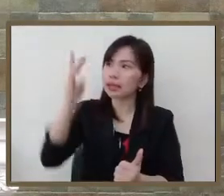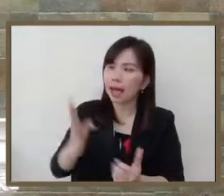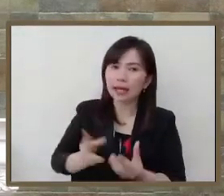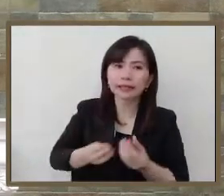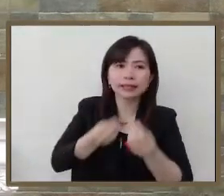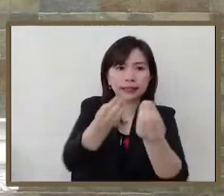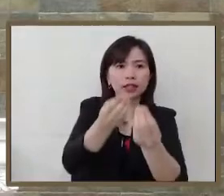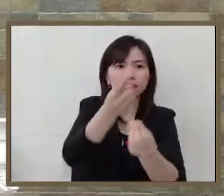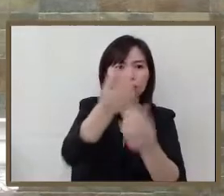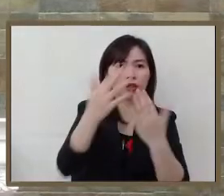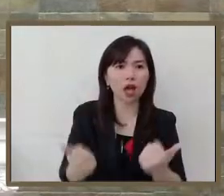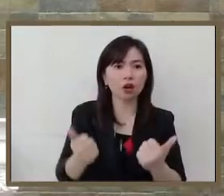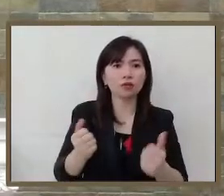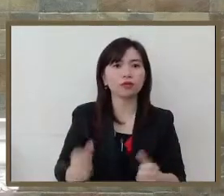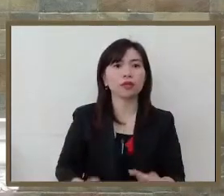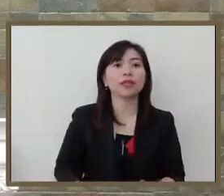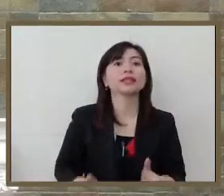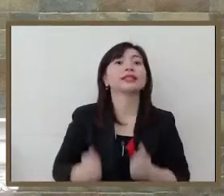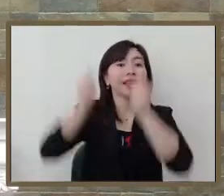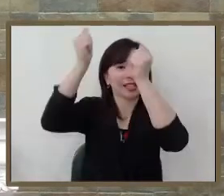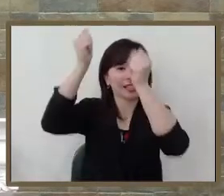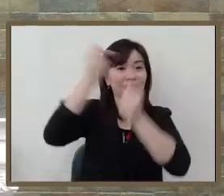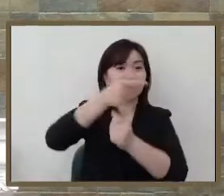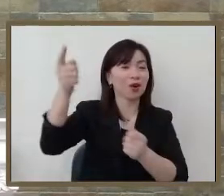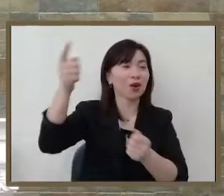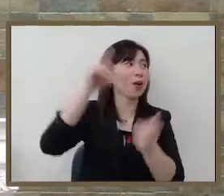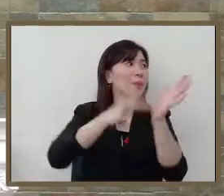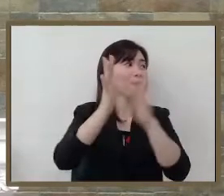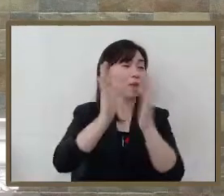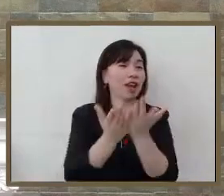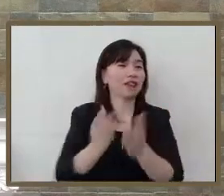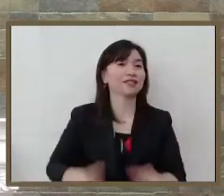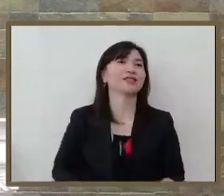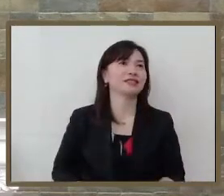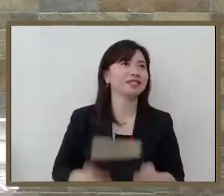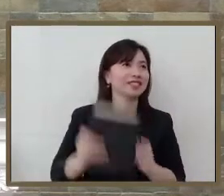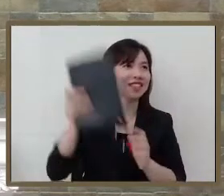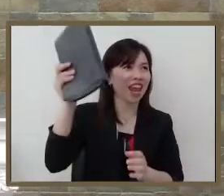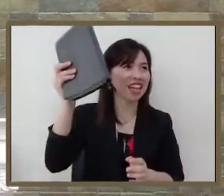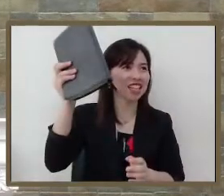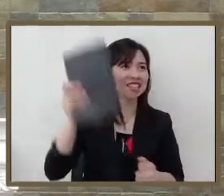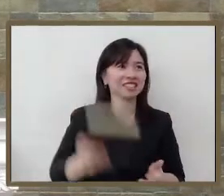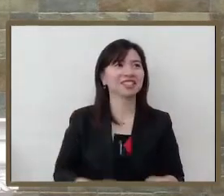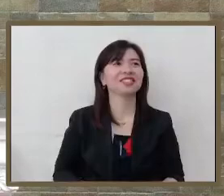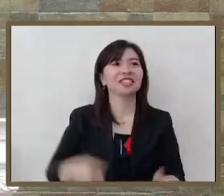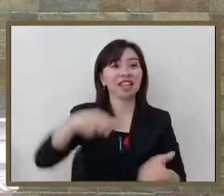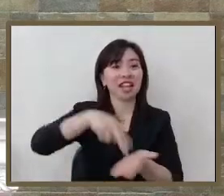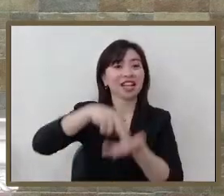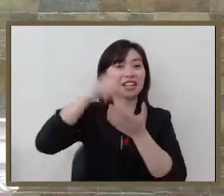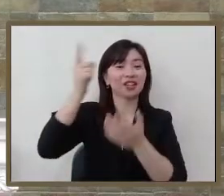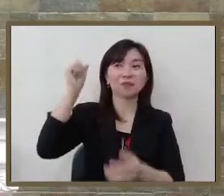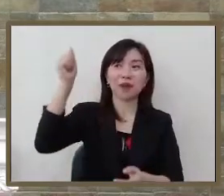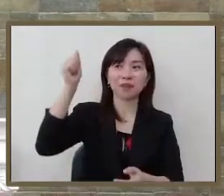mo nga. Raise it up. Hawak mo, di ba? Hawak mo. Amen.